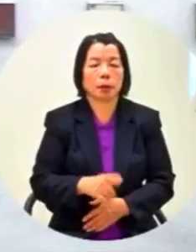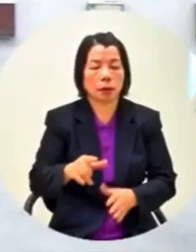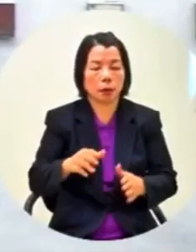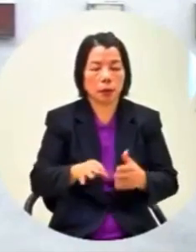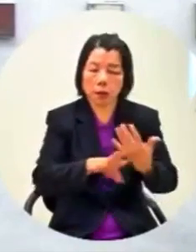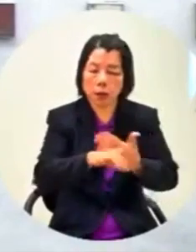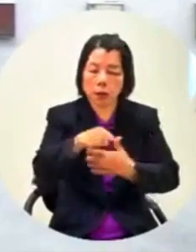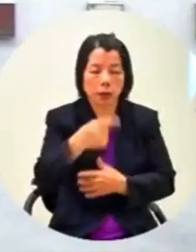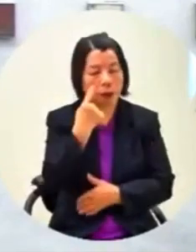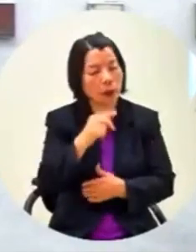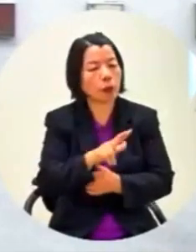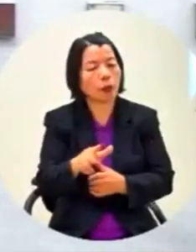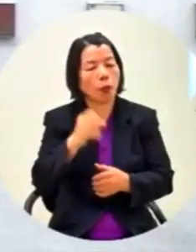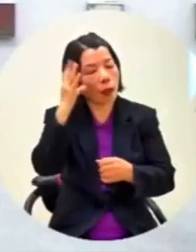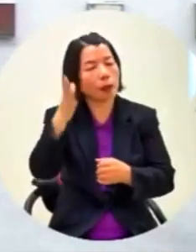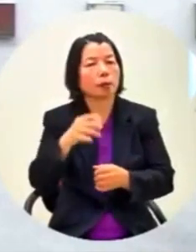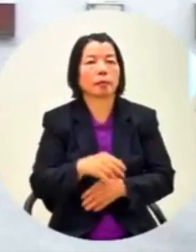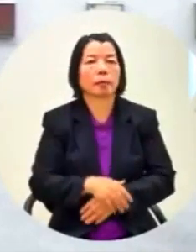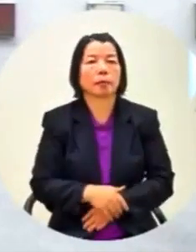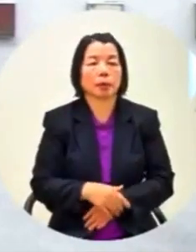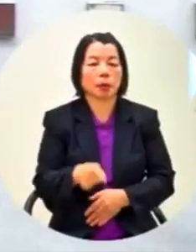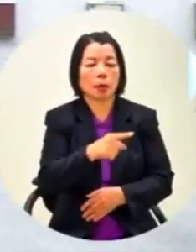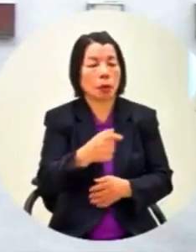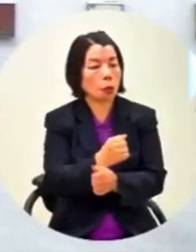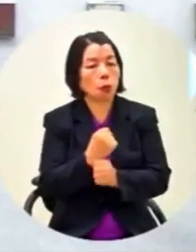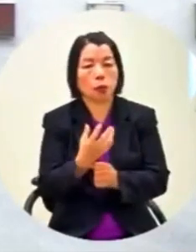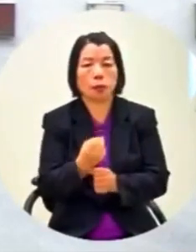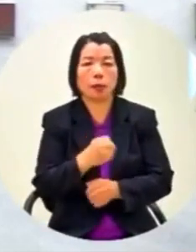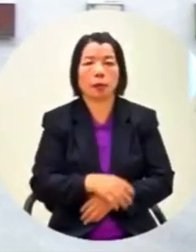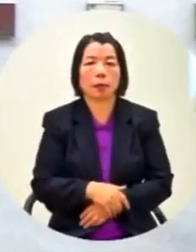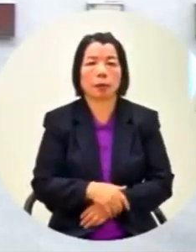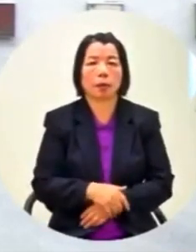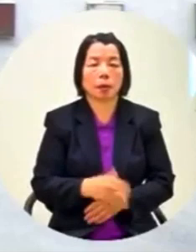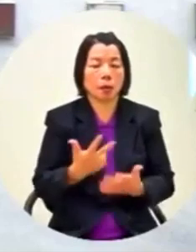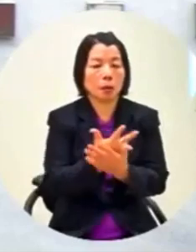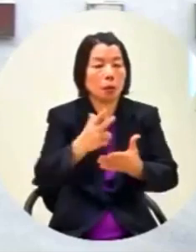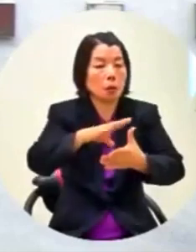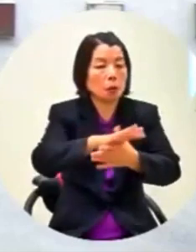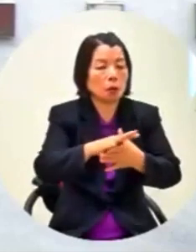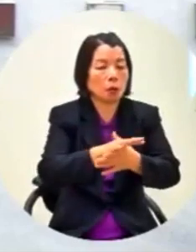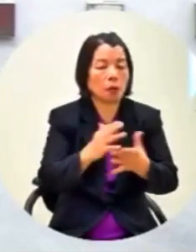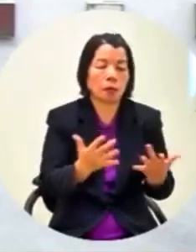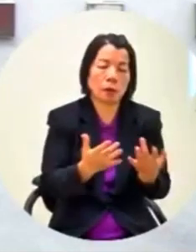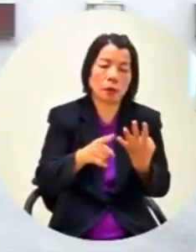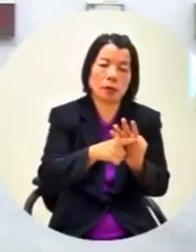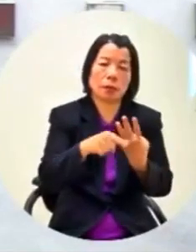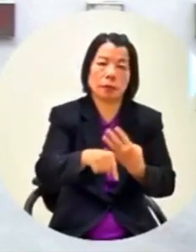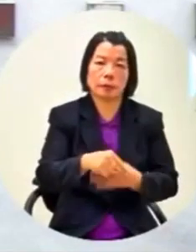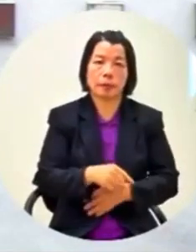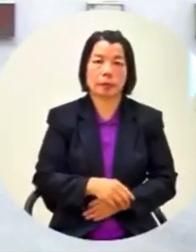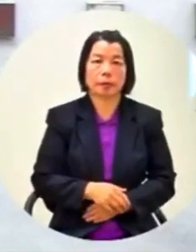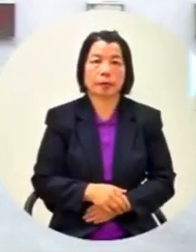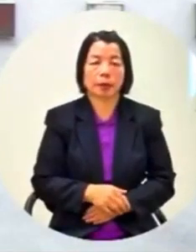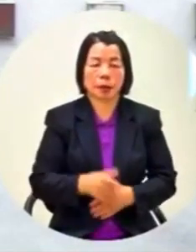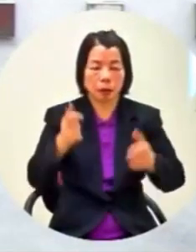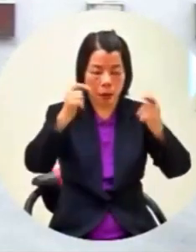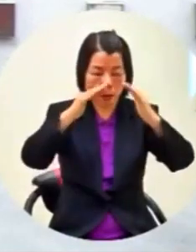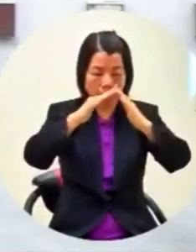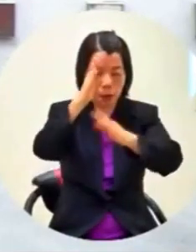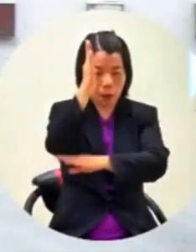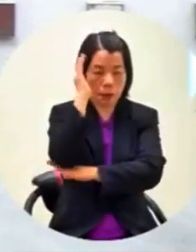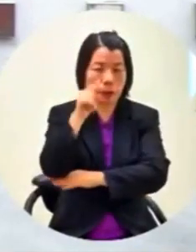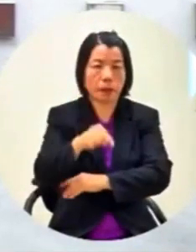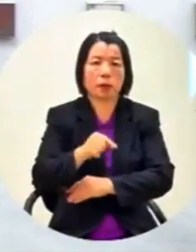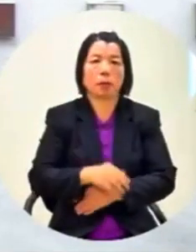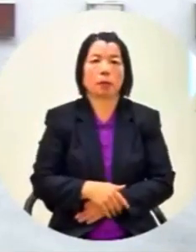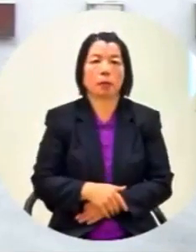忽，很多人都不会注意到的，就是艺文产业这方面呢，我们市政府这边也有